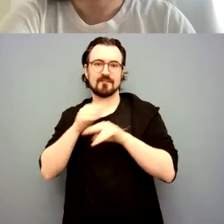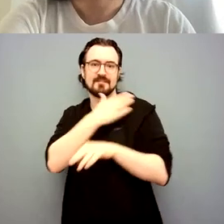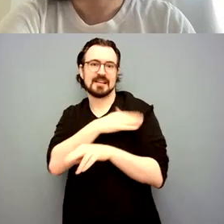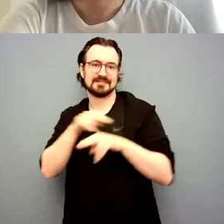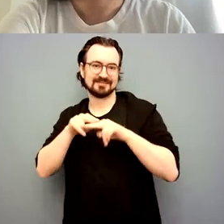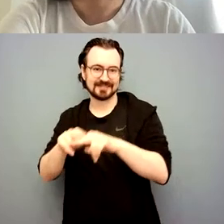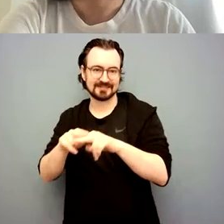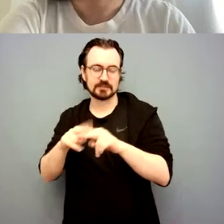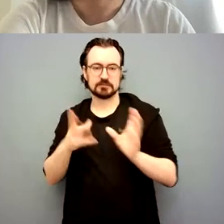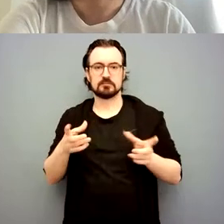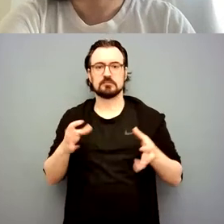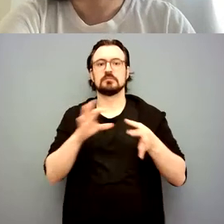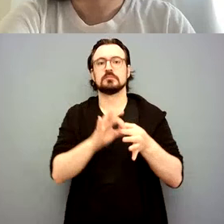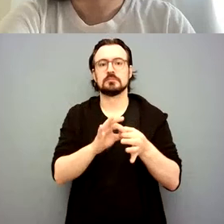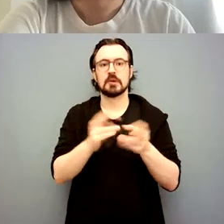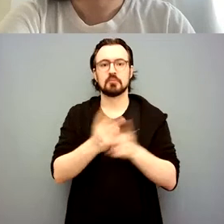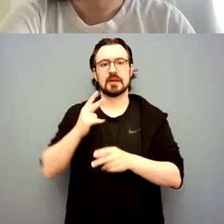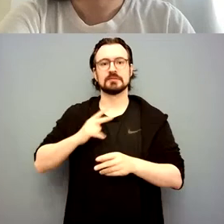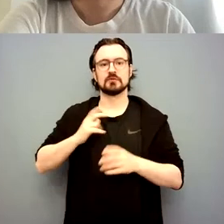ansvaret samlas så att